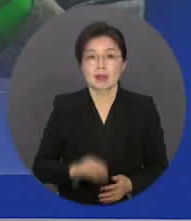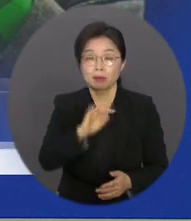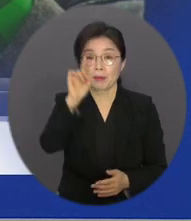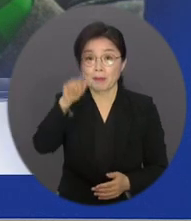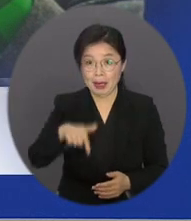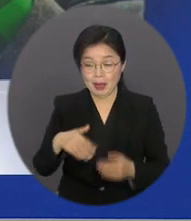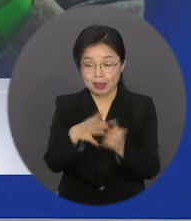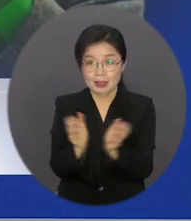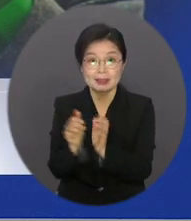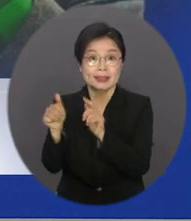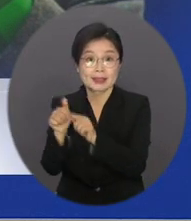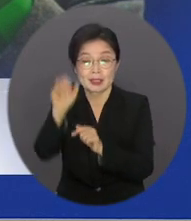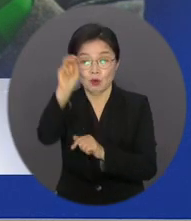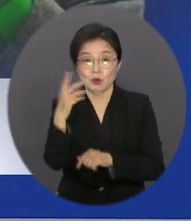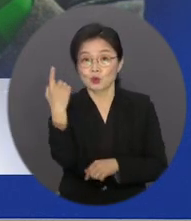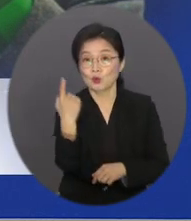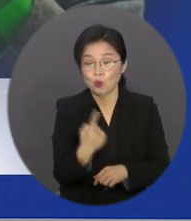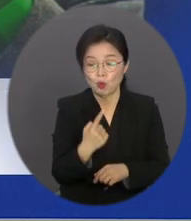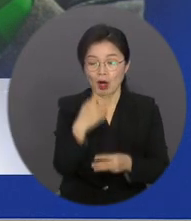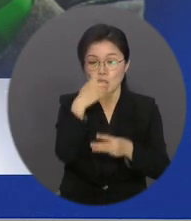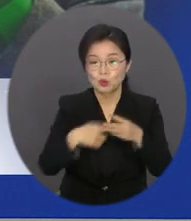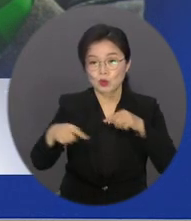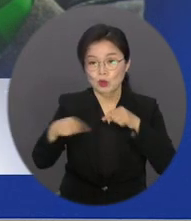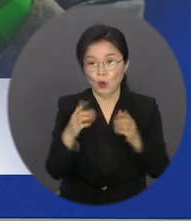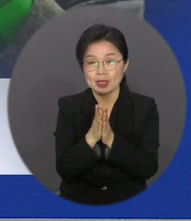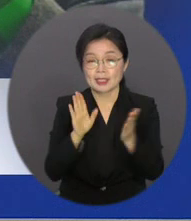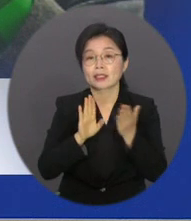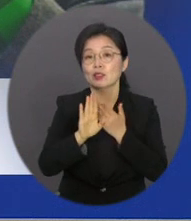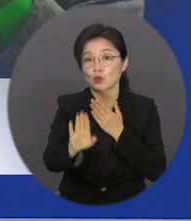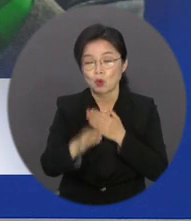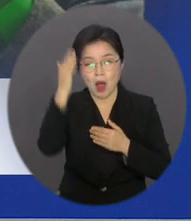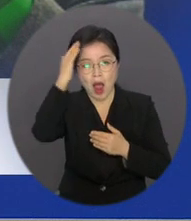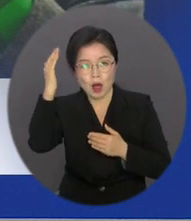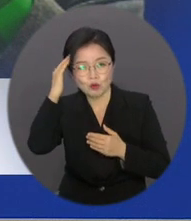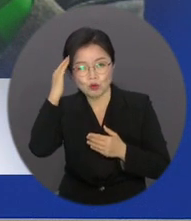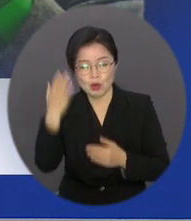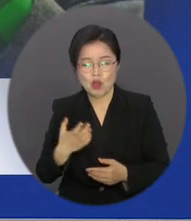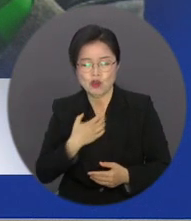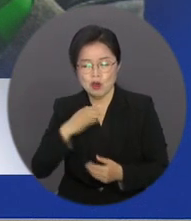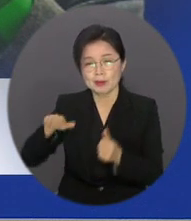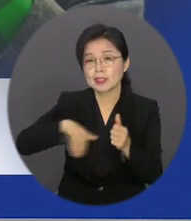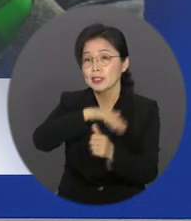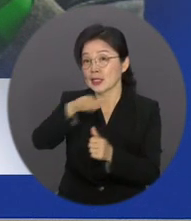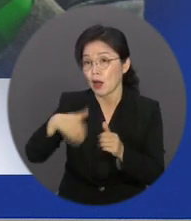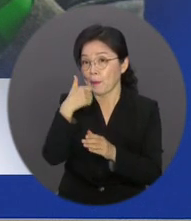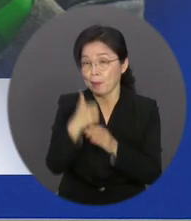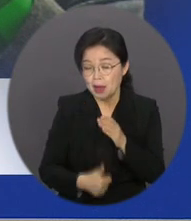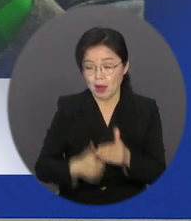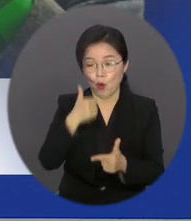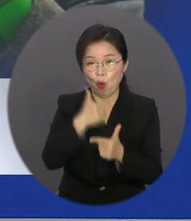박지원 전 국정원장이 광주를 찾아 윤석열 정권 출범 이후 대한민국이 총체적인 위기에 놓였다며 호남의